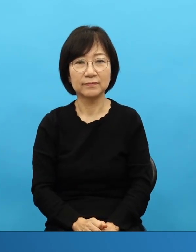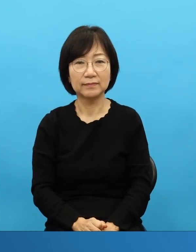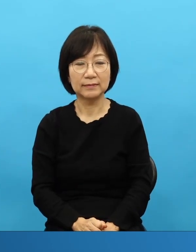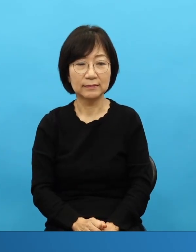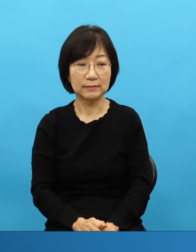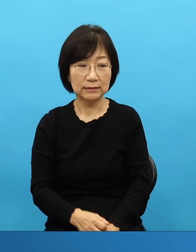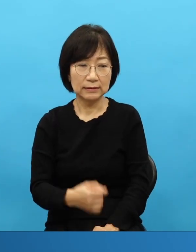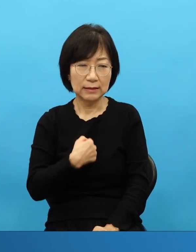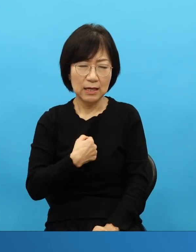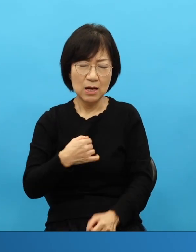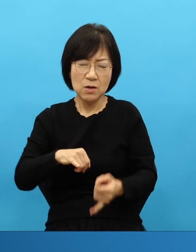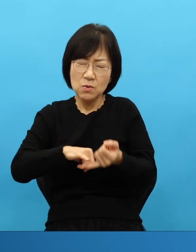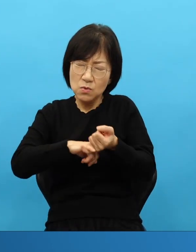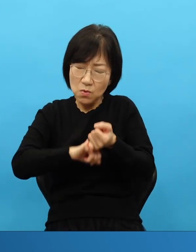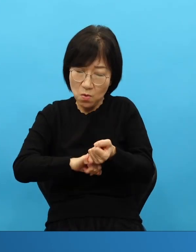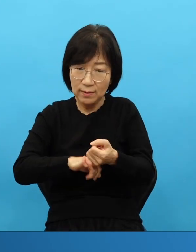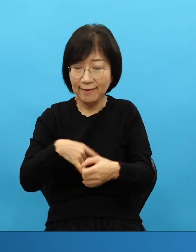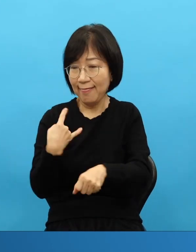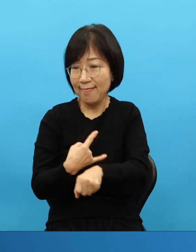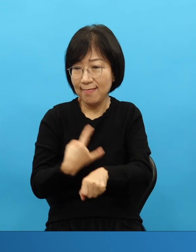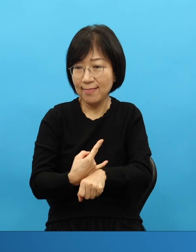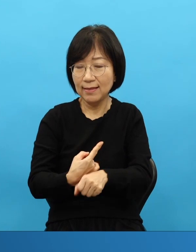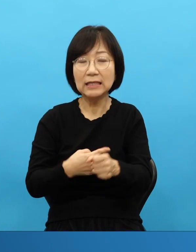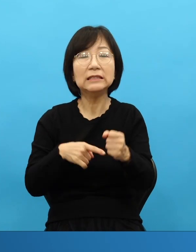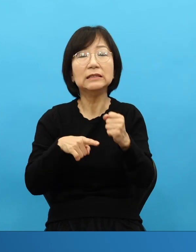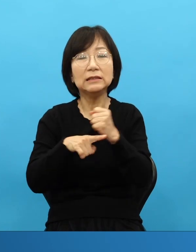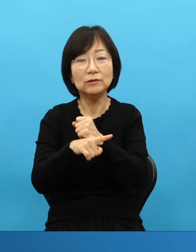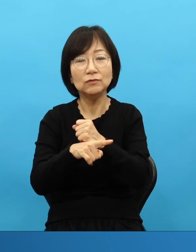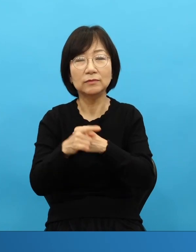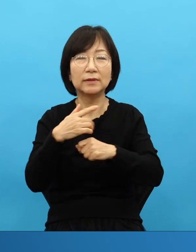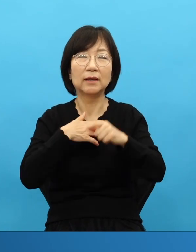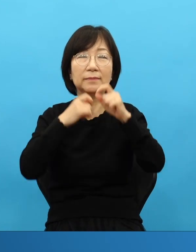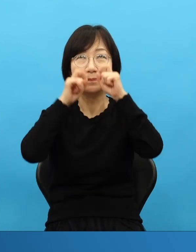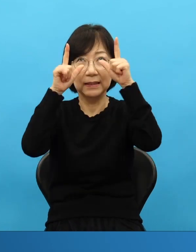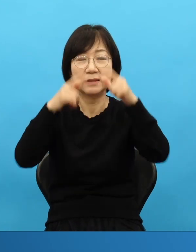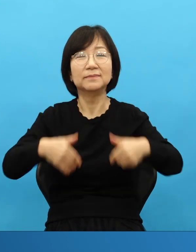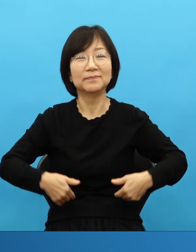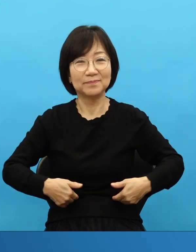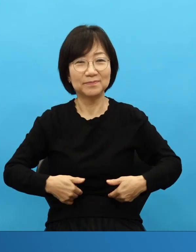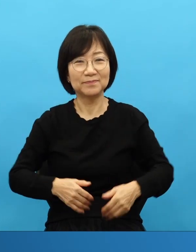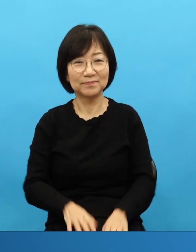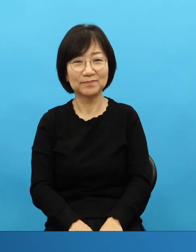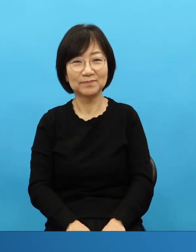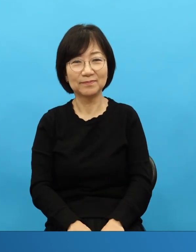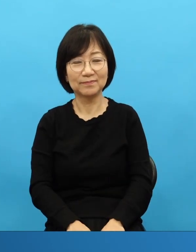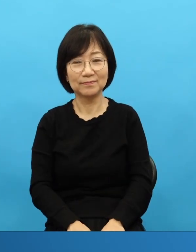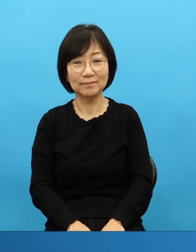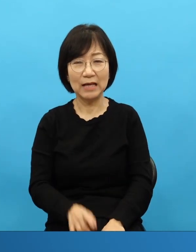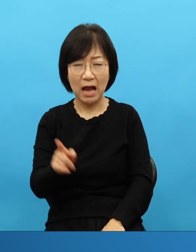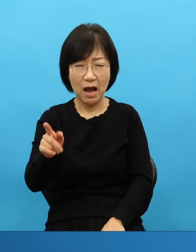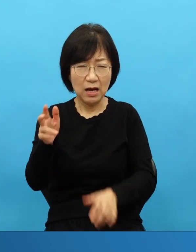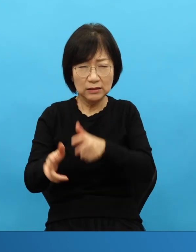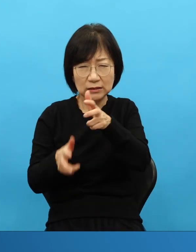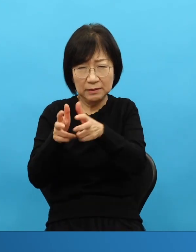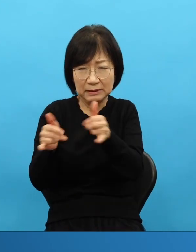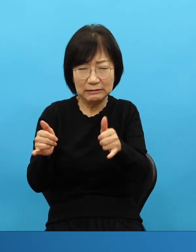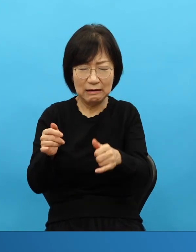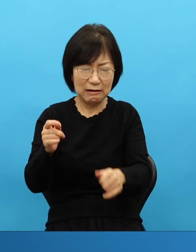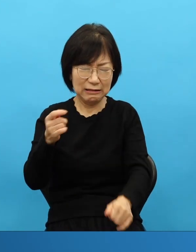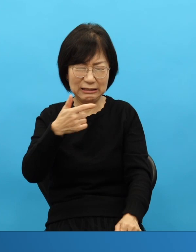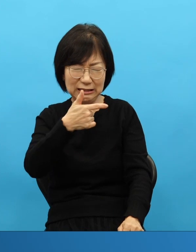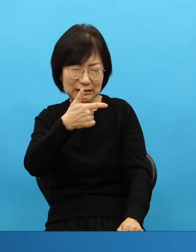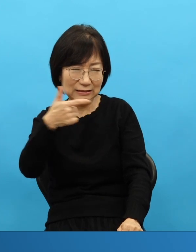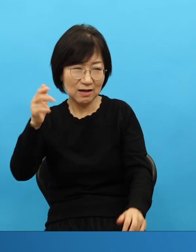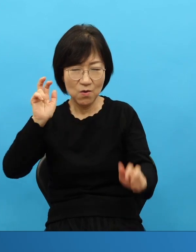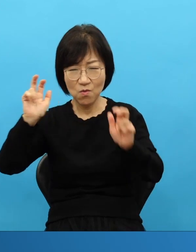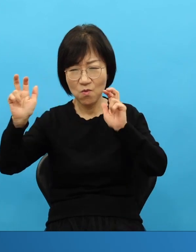이유를 알아야 돼요. Know the reason why it must be you. 뭐 기업인들 많습니다. 그 사람들이 어떻게 세계복음화를 합니까? There are lots of entrepreneurs 못합니다. out